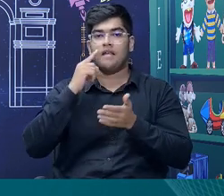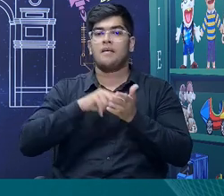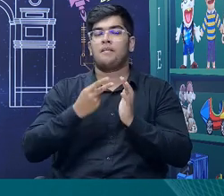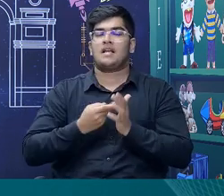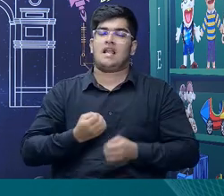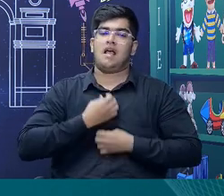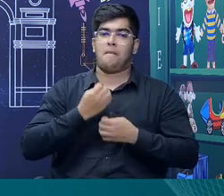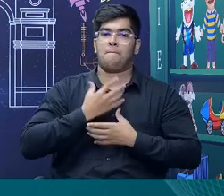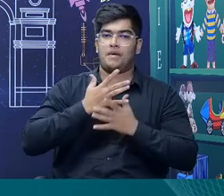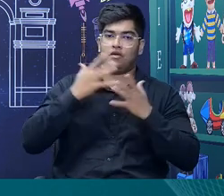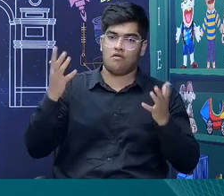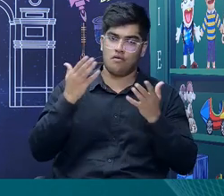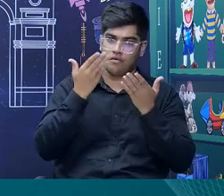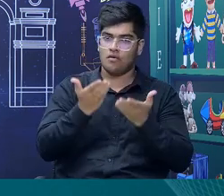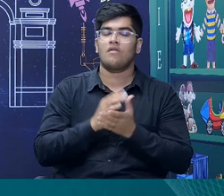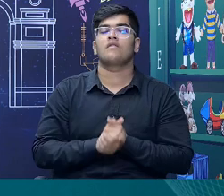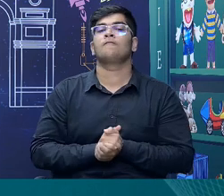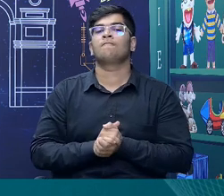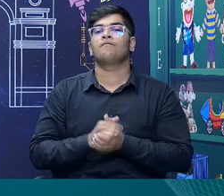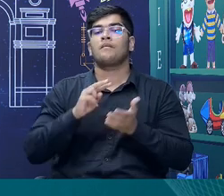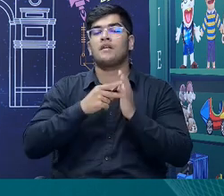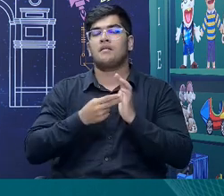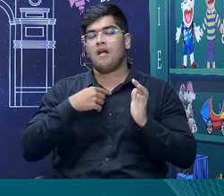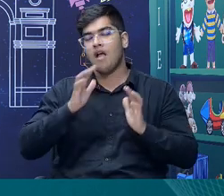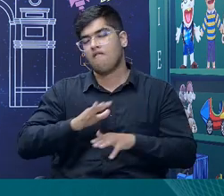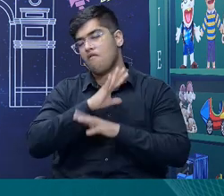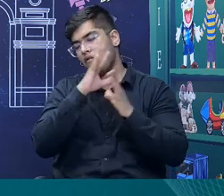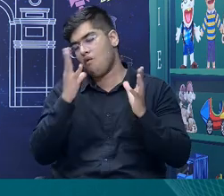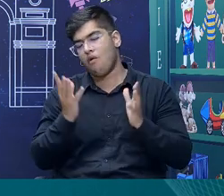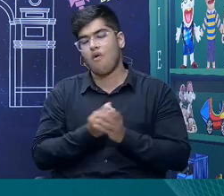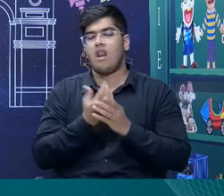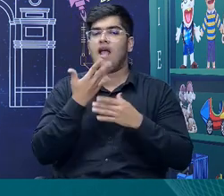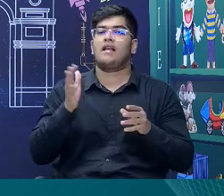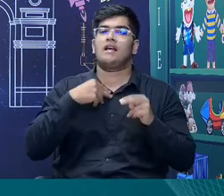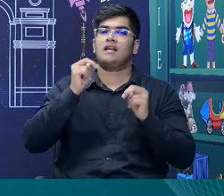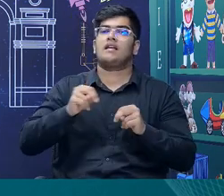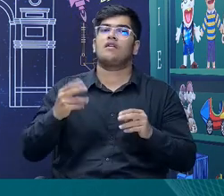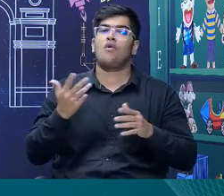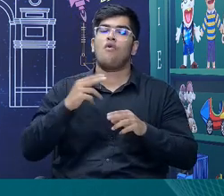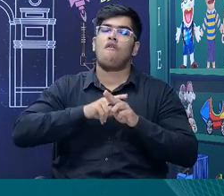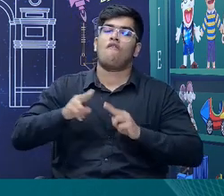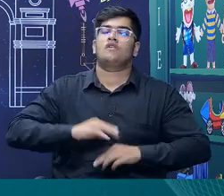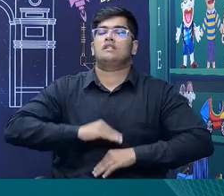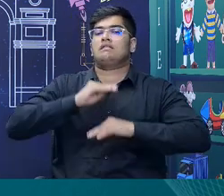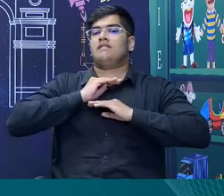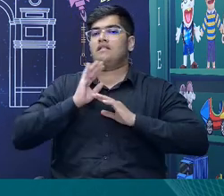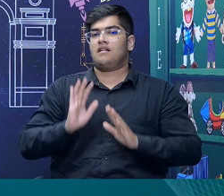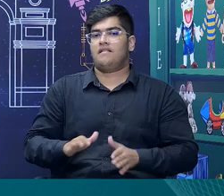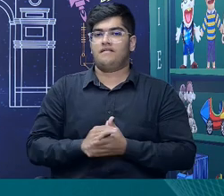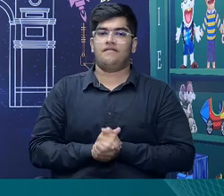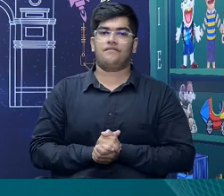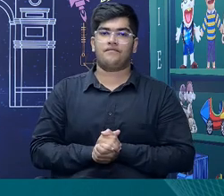है प्रोस्पेरिटी है मेरे पास सब कुछ है और मैं पुरी तरह से खुश हूं